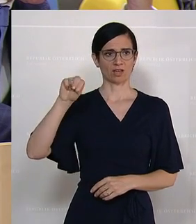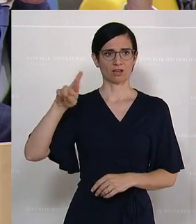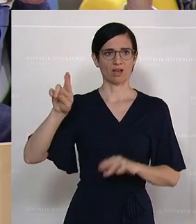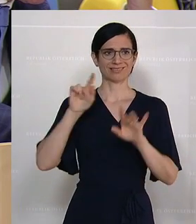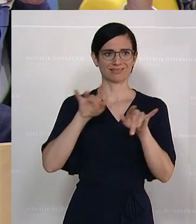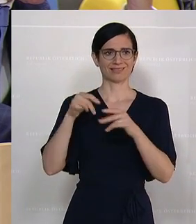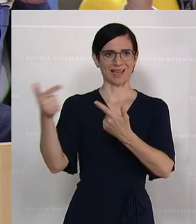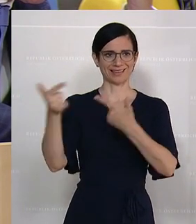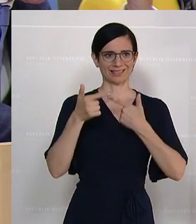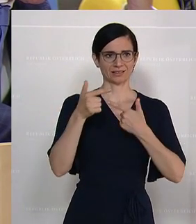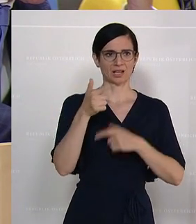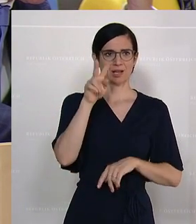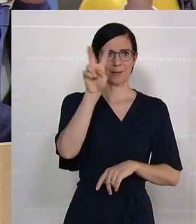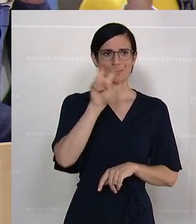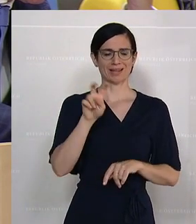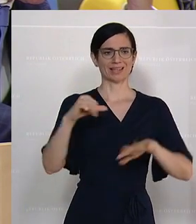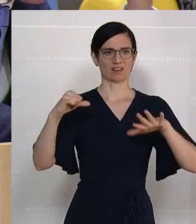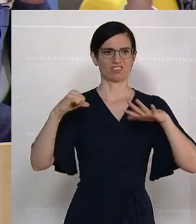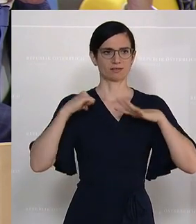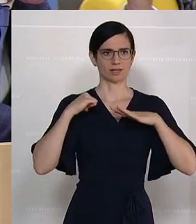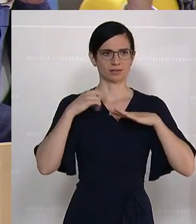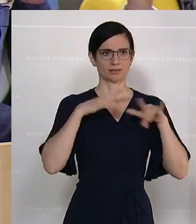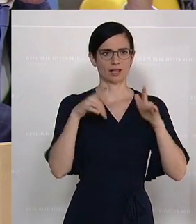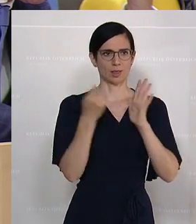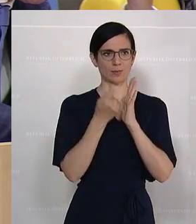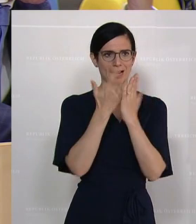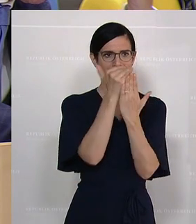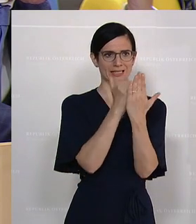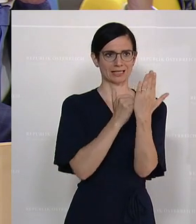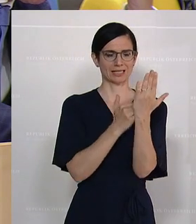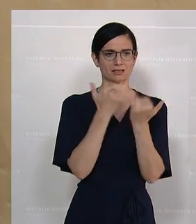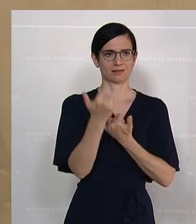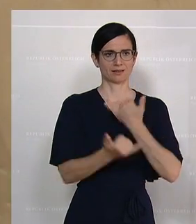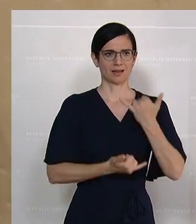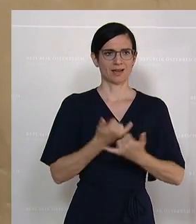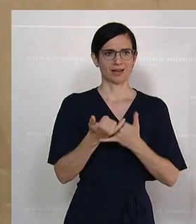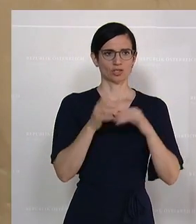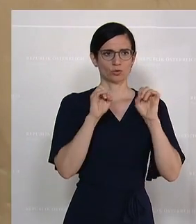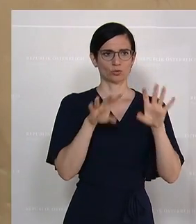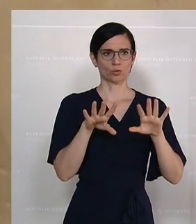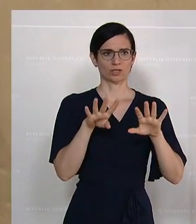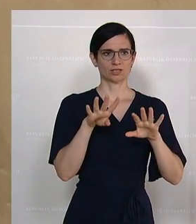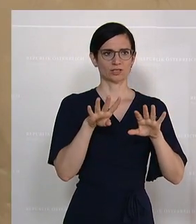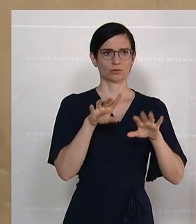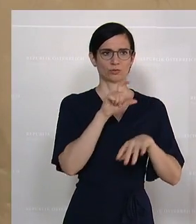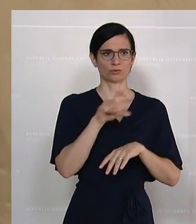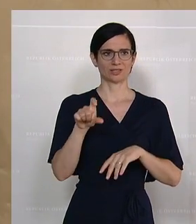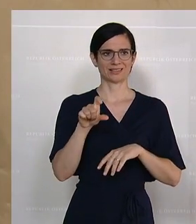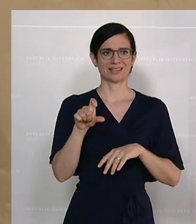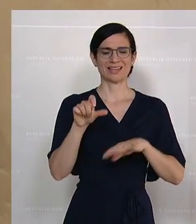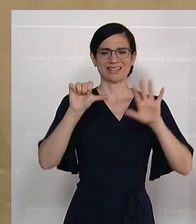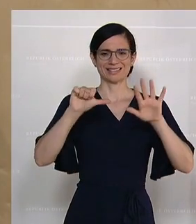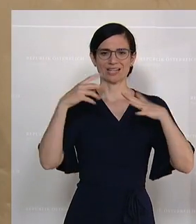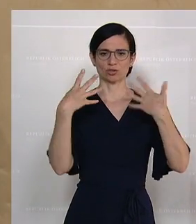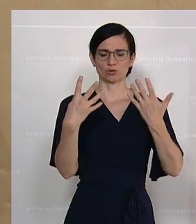paragraf 16 des preis gesetzes des jahres 19 1996